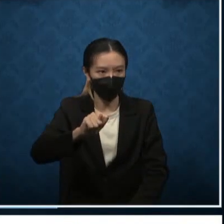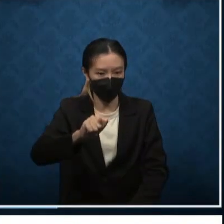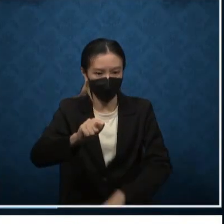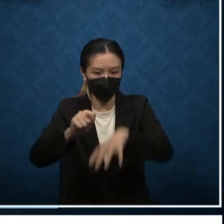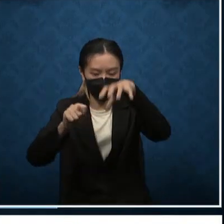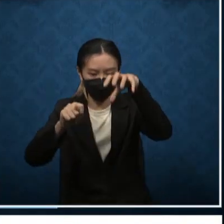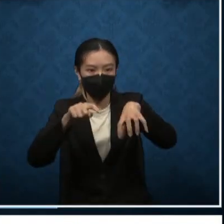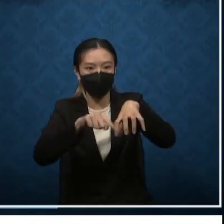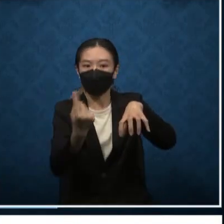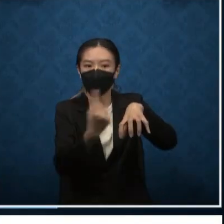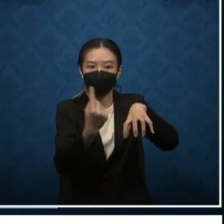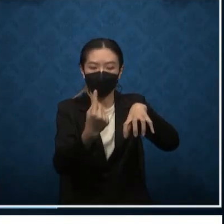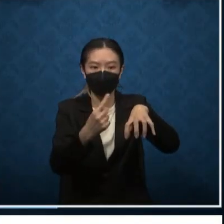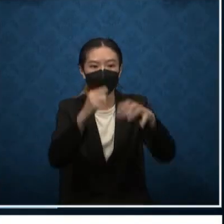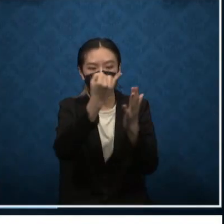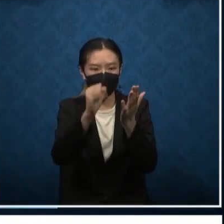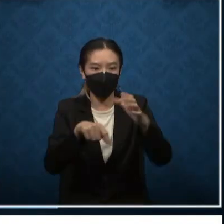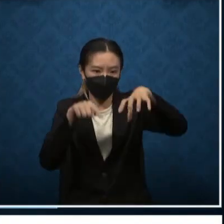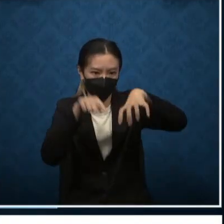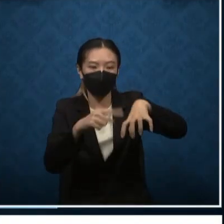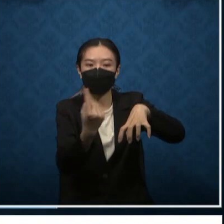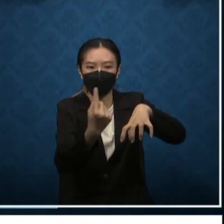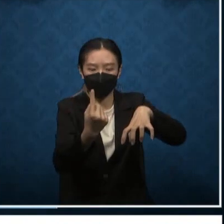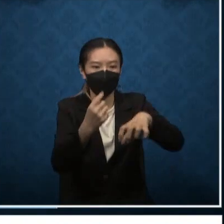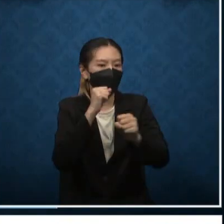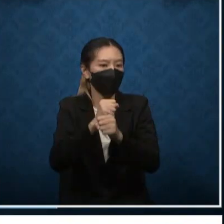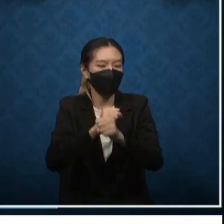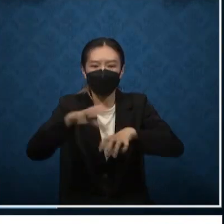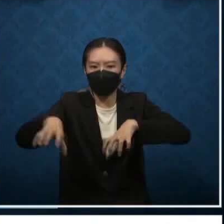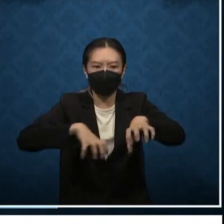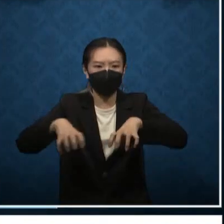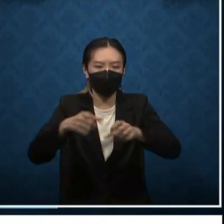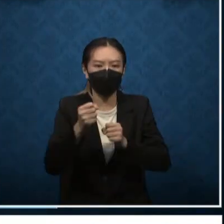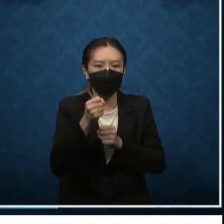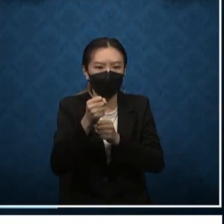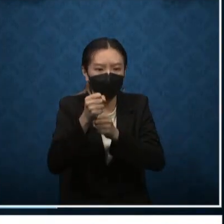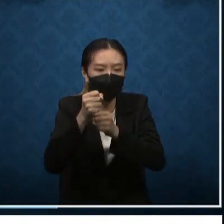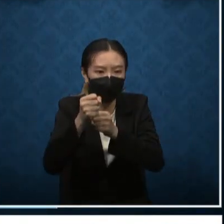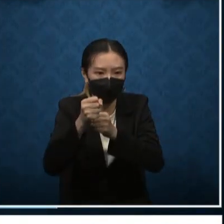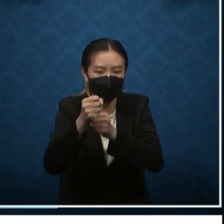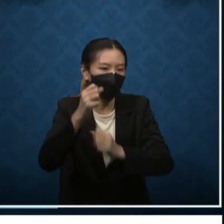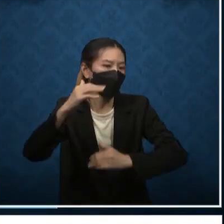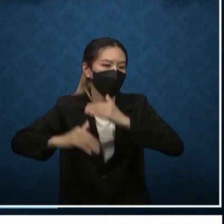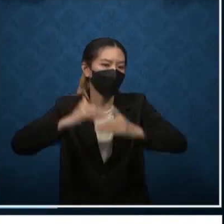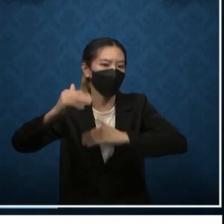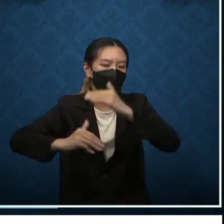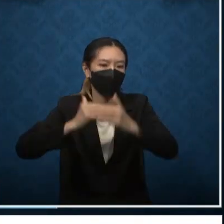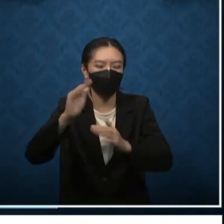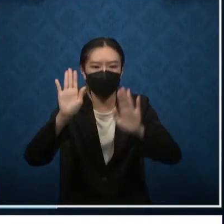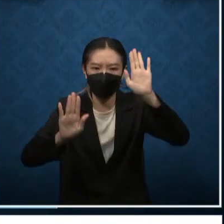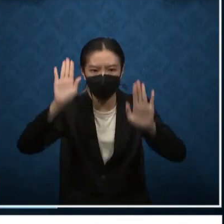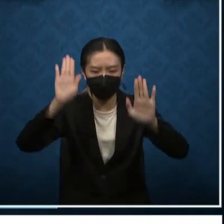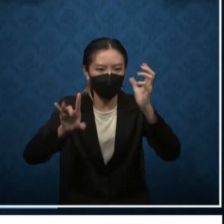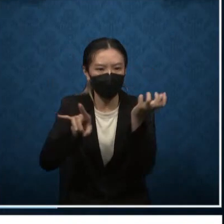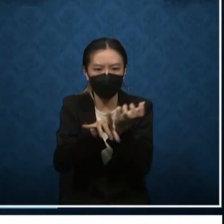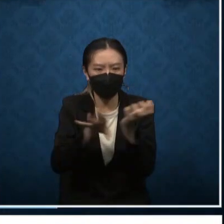านเดียวคออรกษาจัหวัด จึงทำให้ไม่สามารทจะขับเคลื่อนดำเนิการสูตรงเสริมพัฒนาประชาวตได้อยางมีประสิ